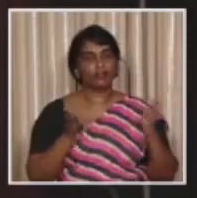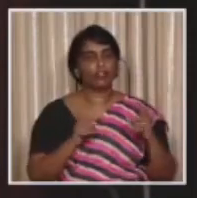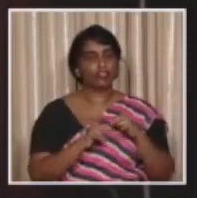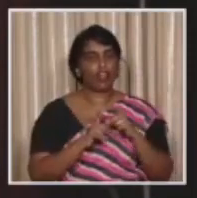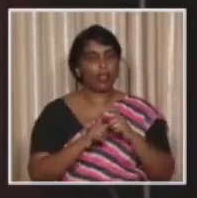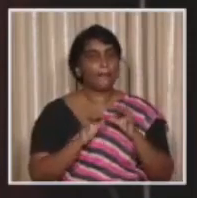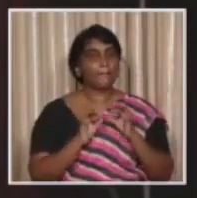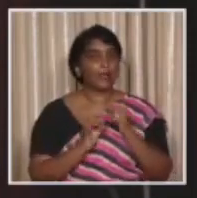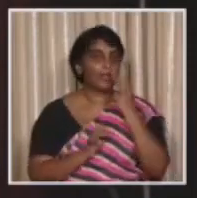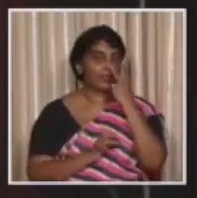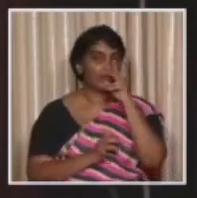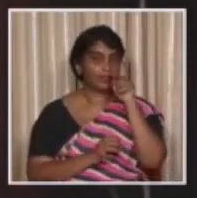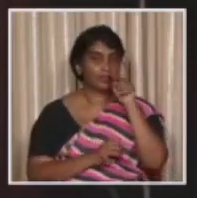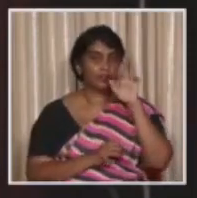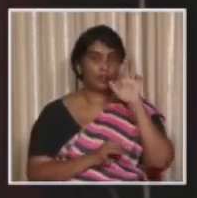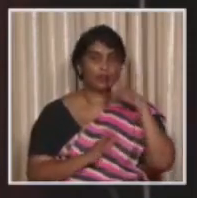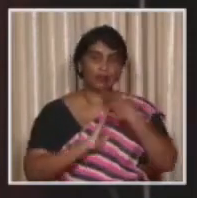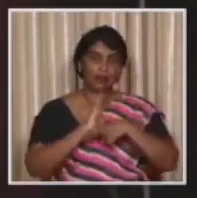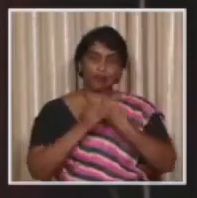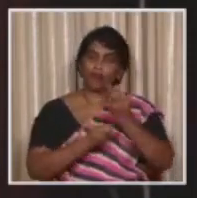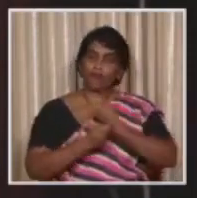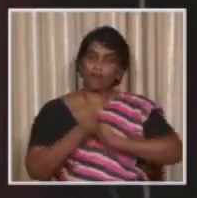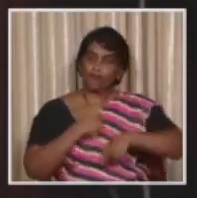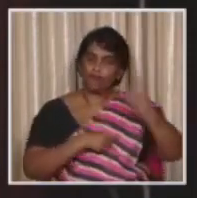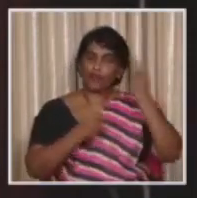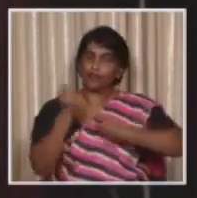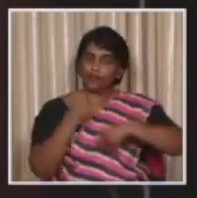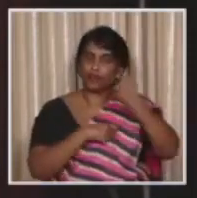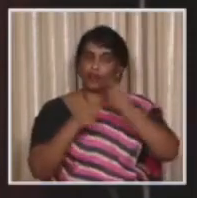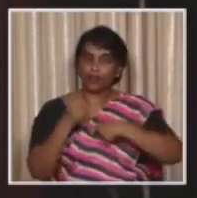බිලියන් 2.6කට රටම විකුණලා තියෙන දේවල්